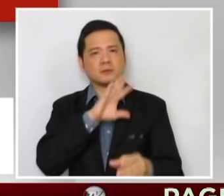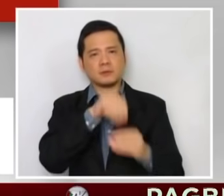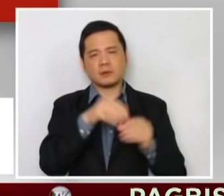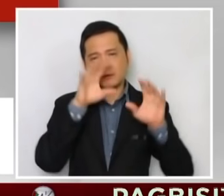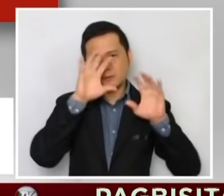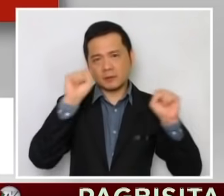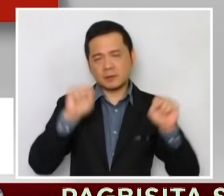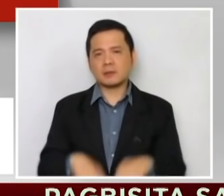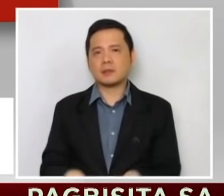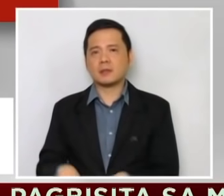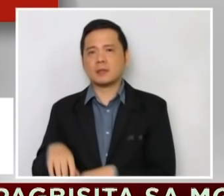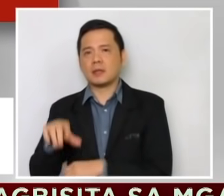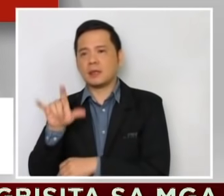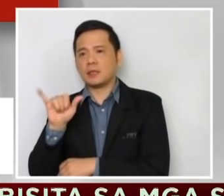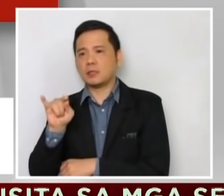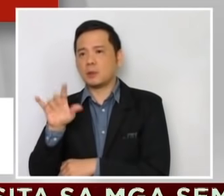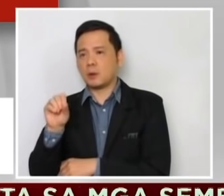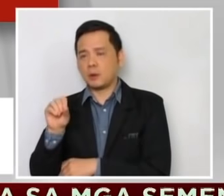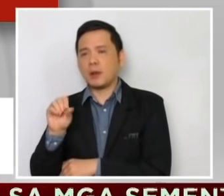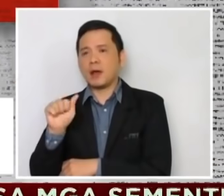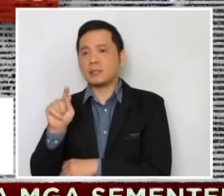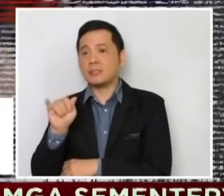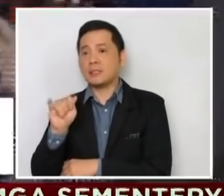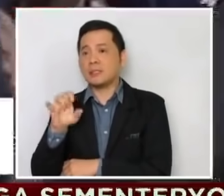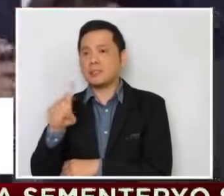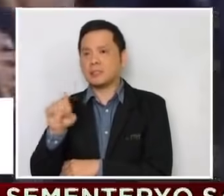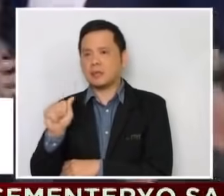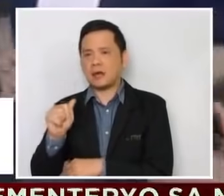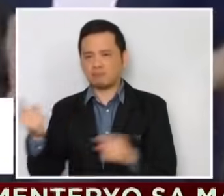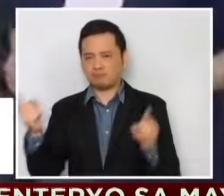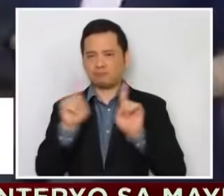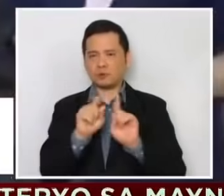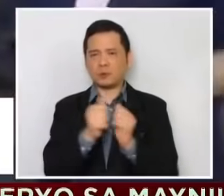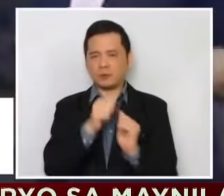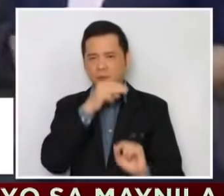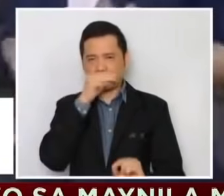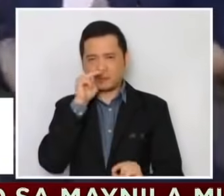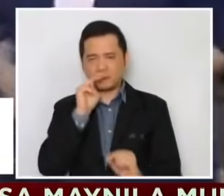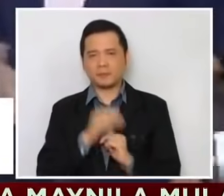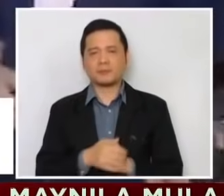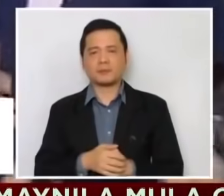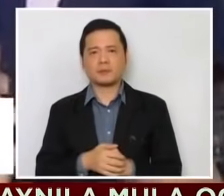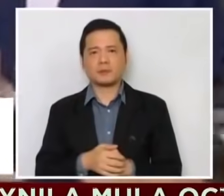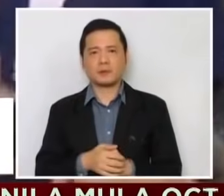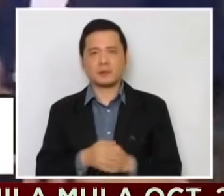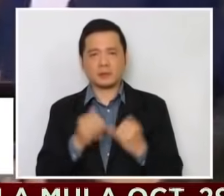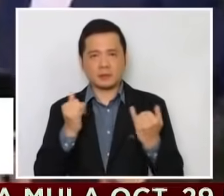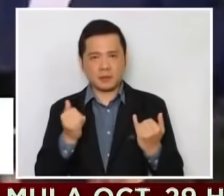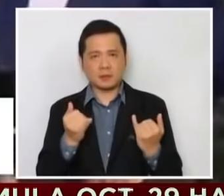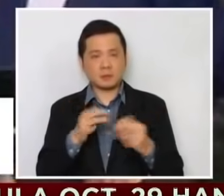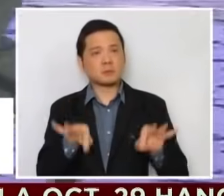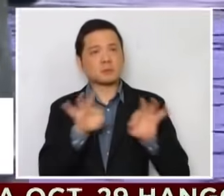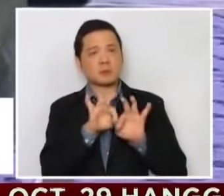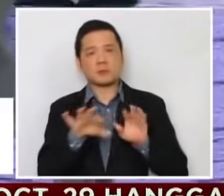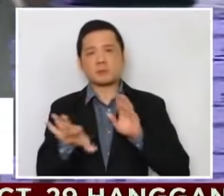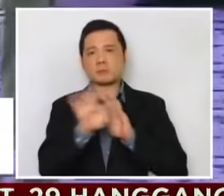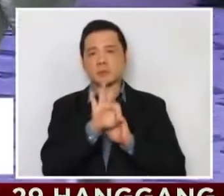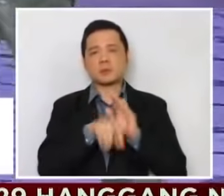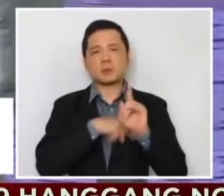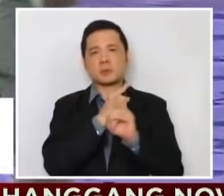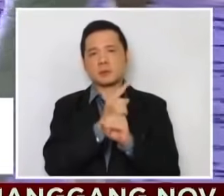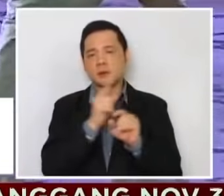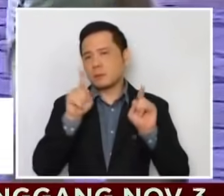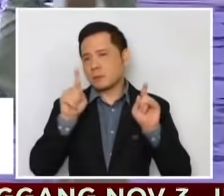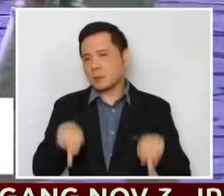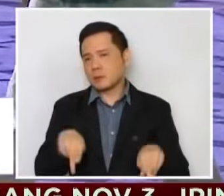Atienza. Ipinauubayan na lamang daw nila sa mga botante ang desisyon ng pagpili ng gustong mamuno sa bansa. Tumanggi